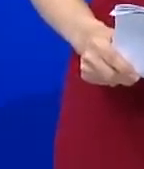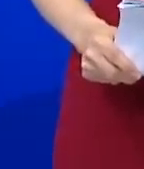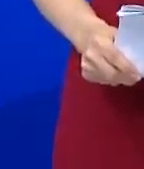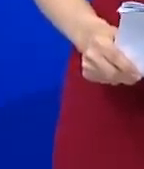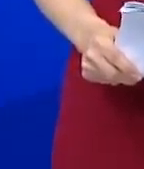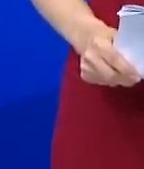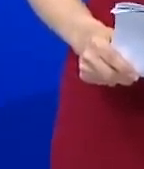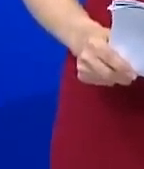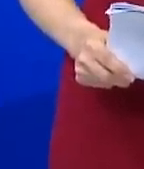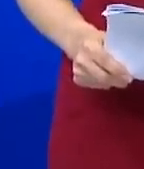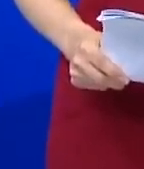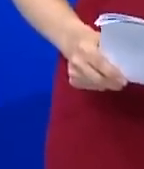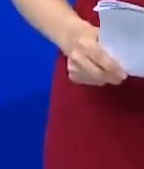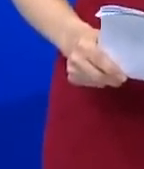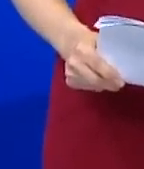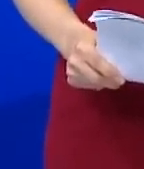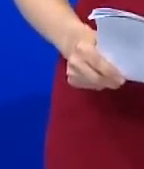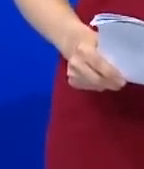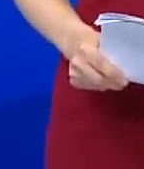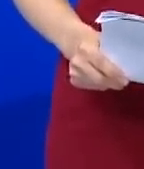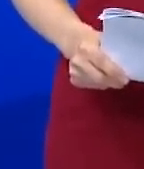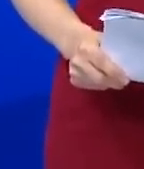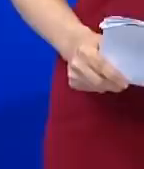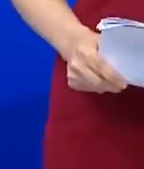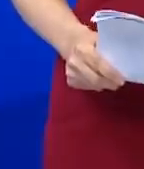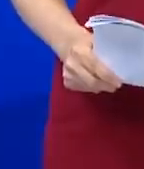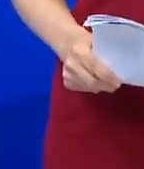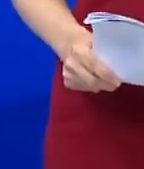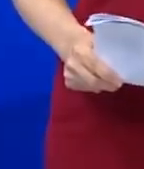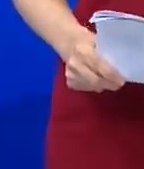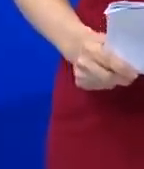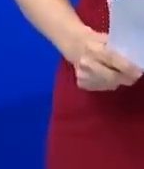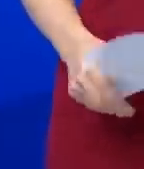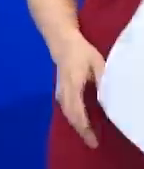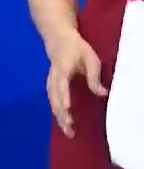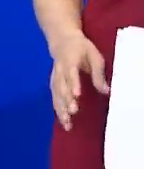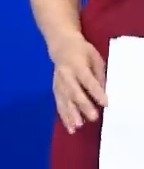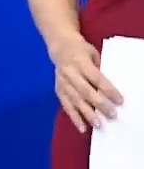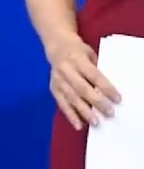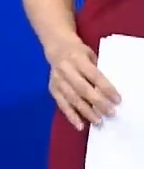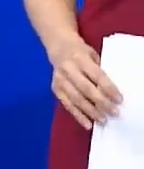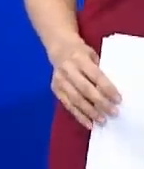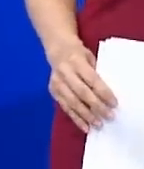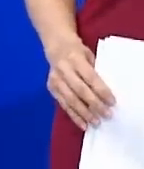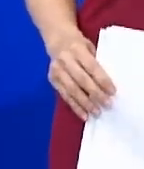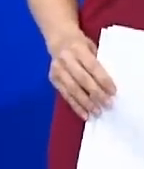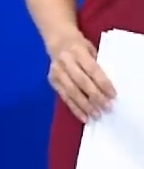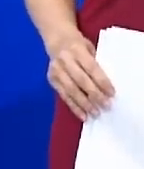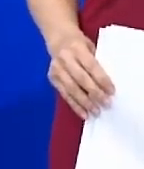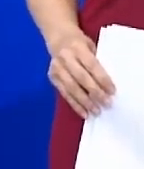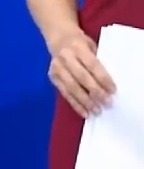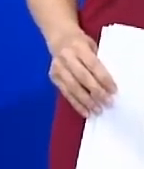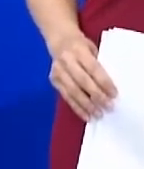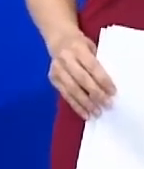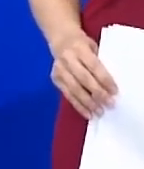25 taon ang naghahatid ng balita. Susunod na ang tunay na buhay. Ako po si P.R. Canghel.